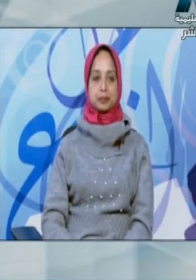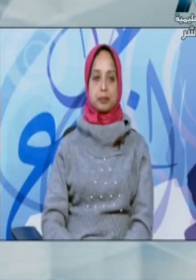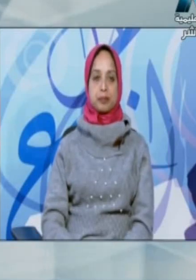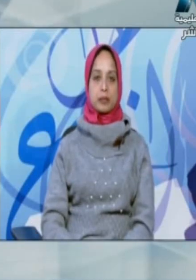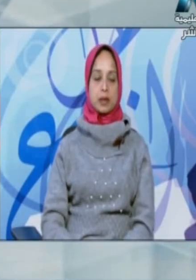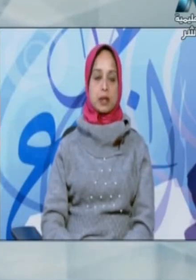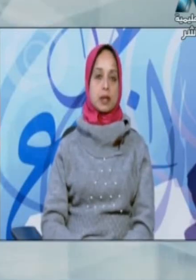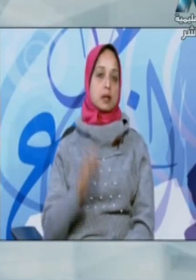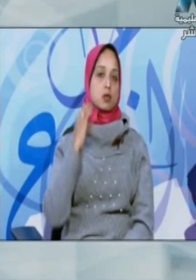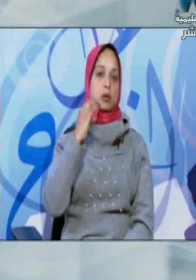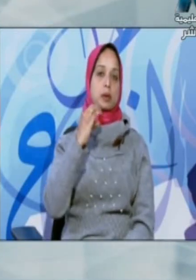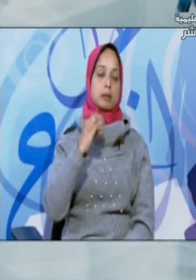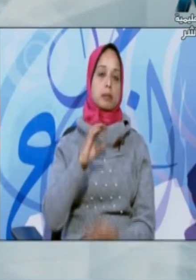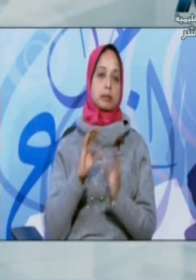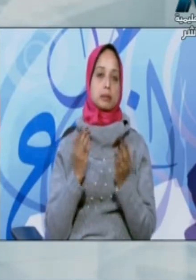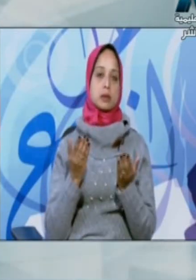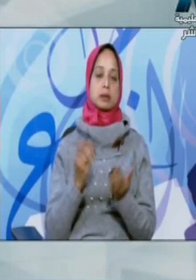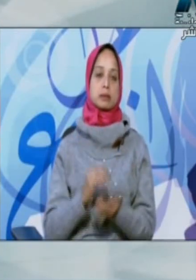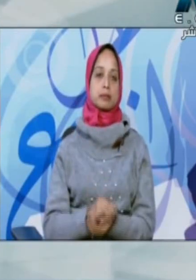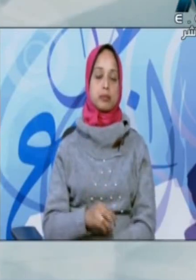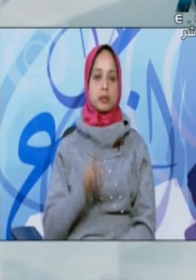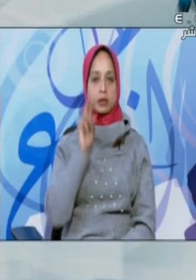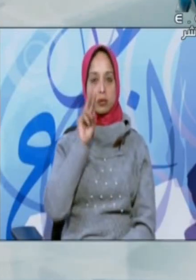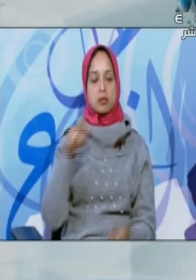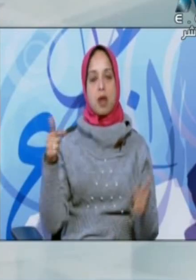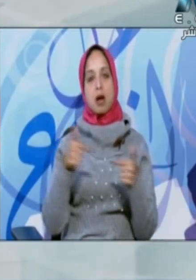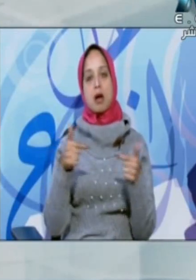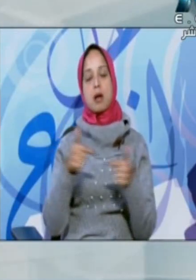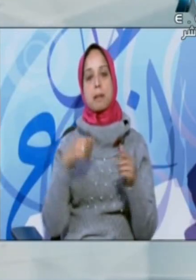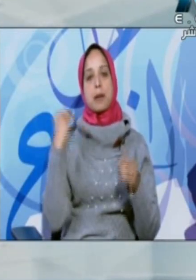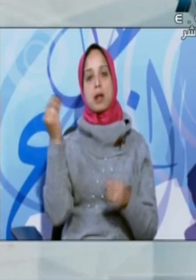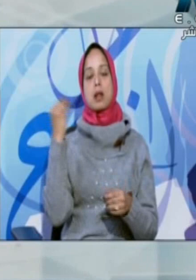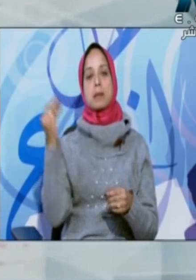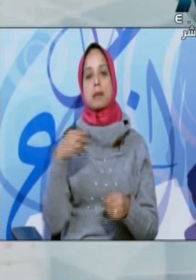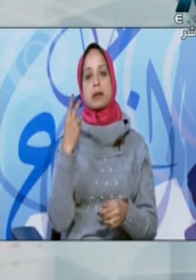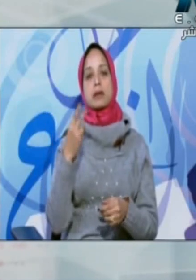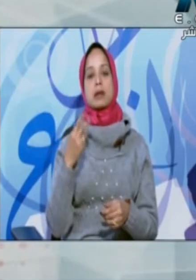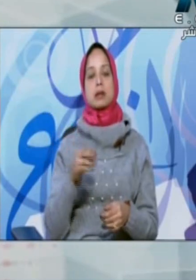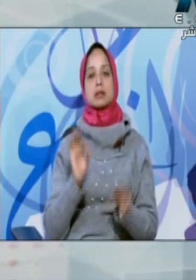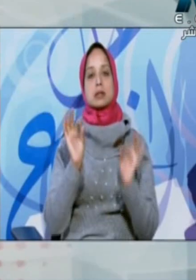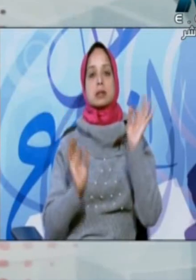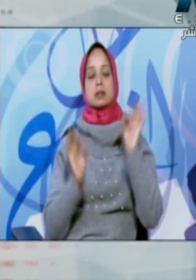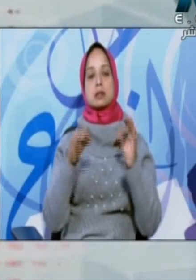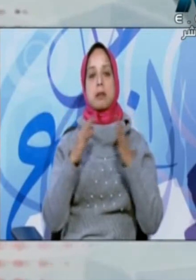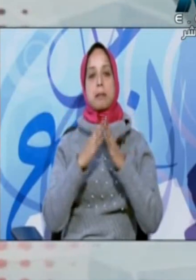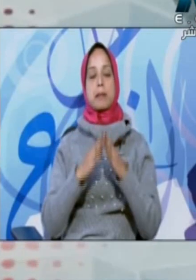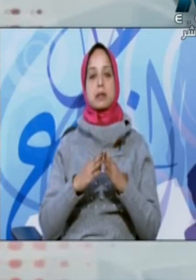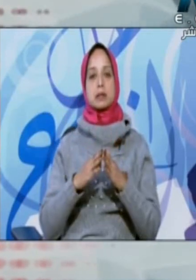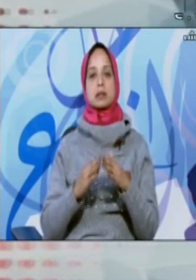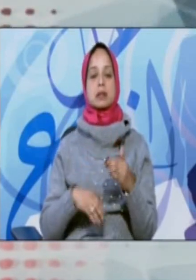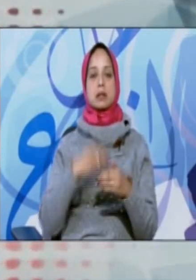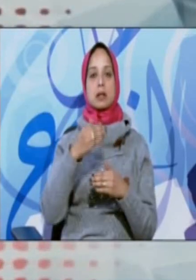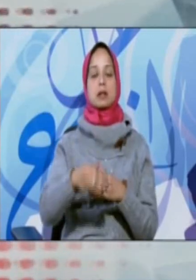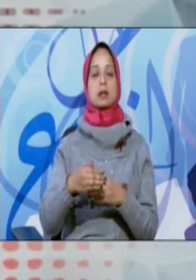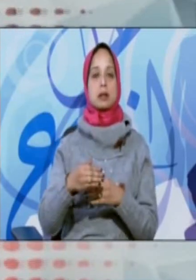ايه اجابة السؤال ده بقى؟ الحرب العالمية الثانية وسياسة مصر الخارجية، هنتكلم على قيام الحرب